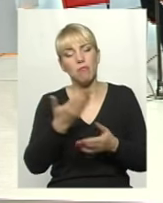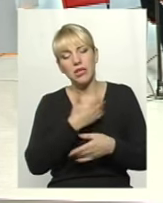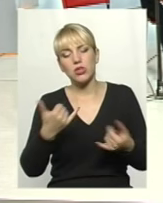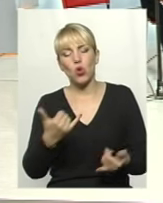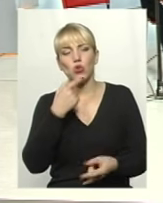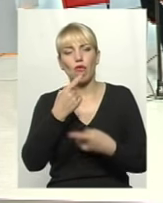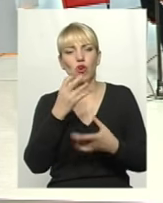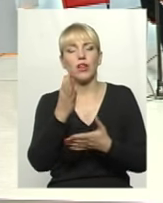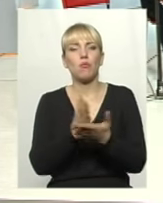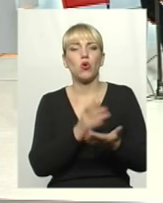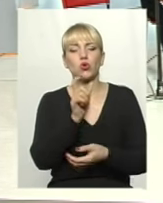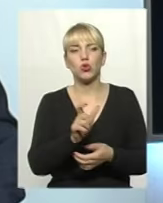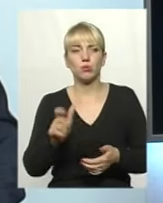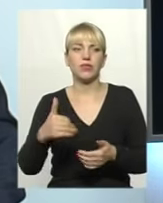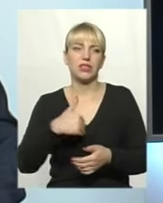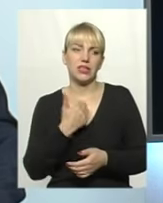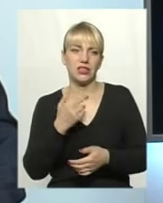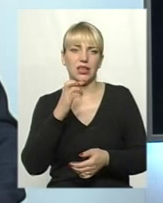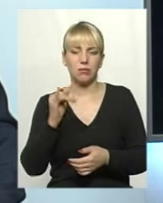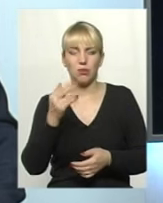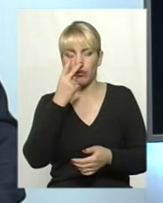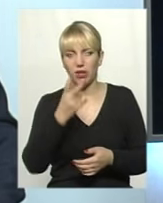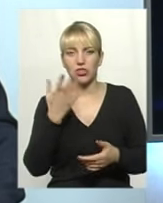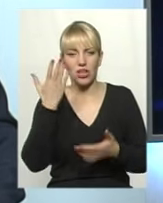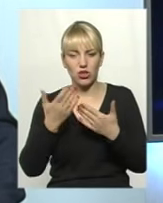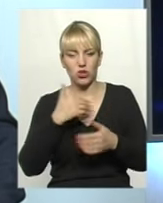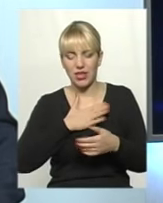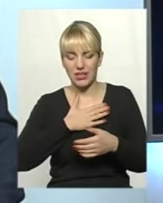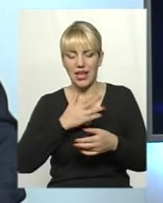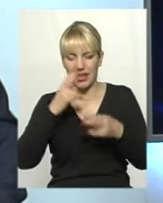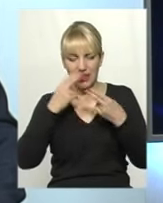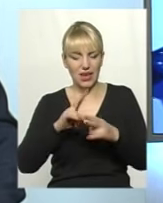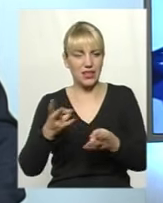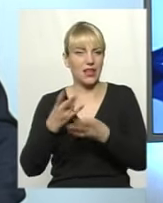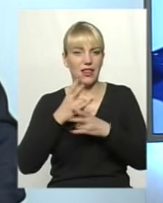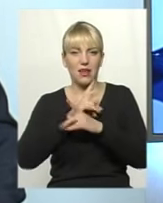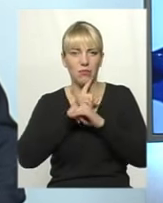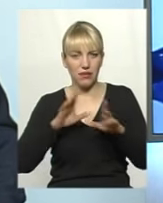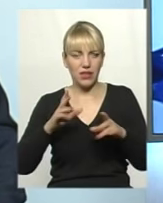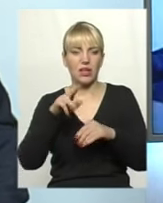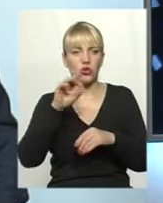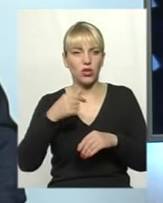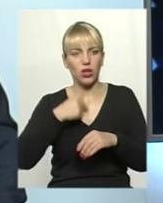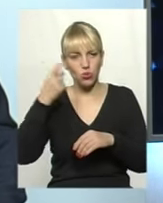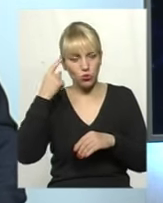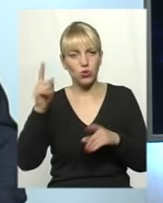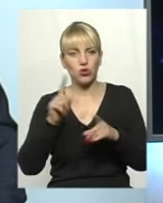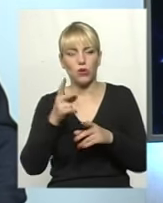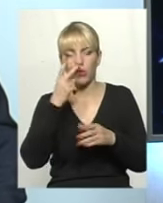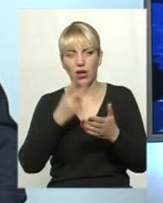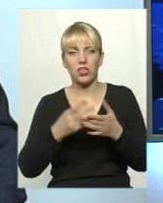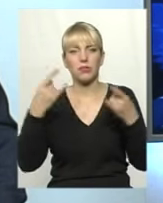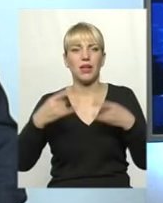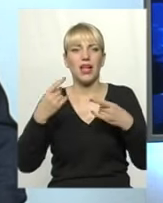і про хотіли побачити, якщо наша техніка нас не підведе, то я думаю, ми покажемо його глядачам.